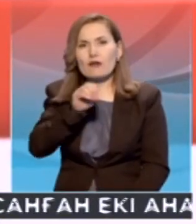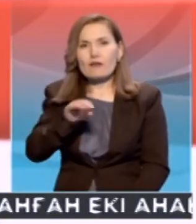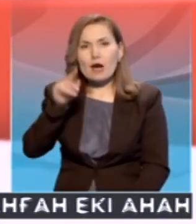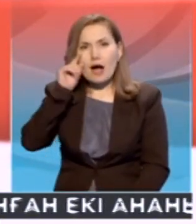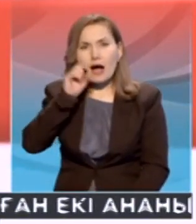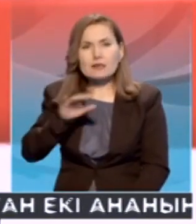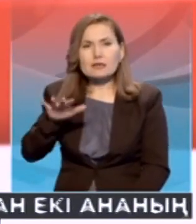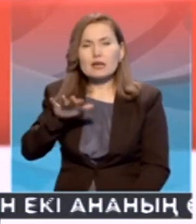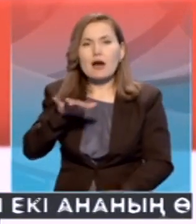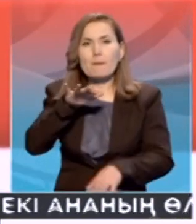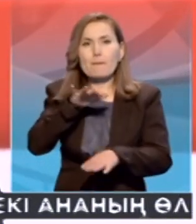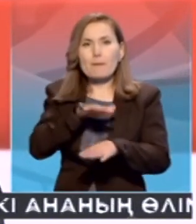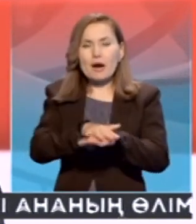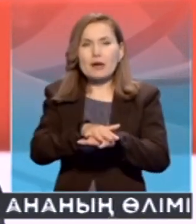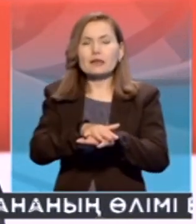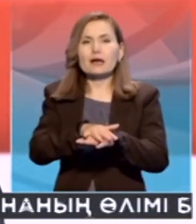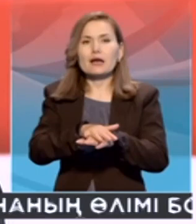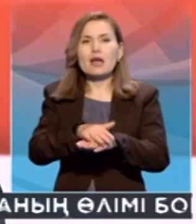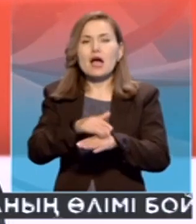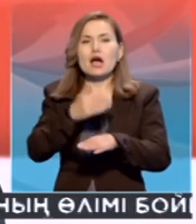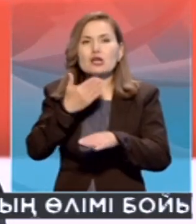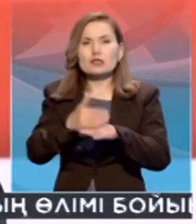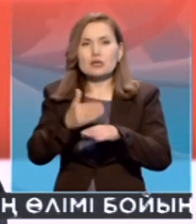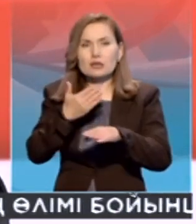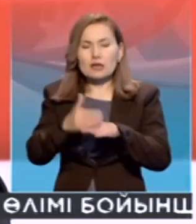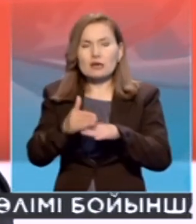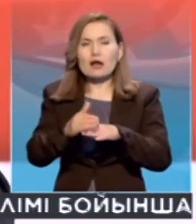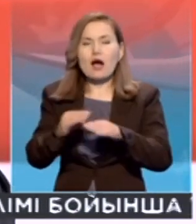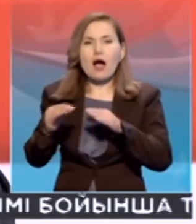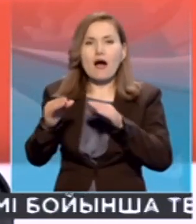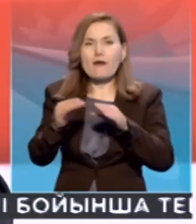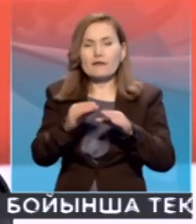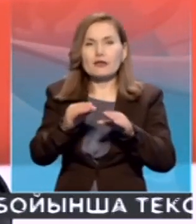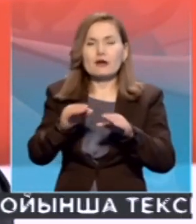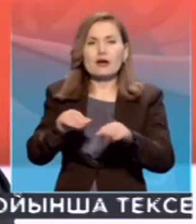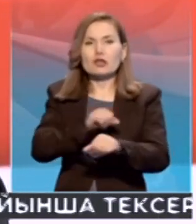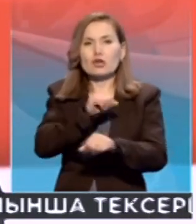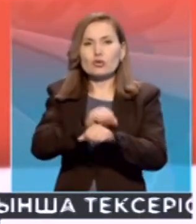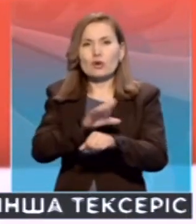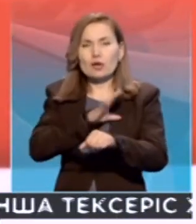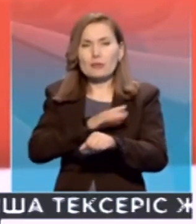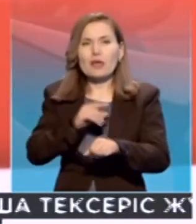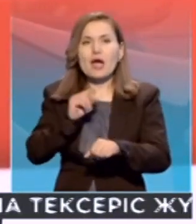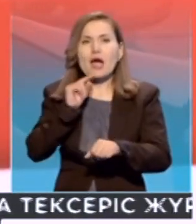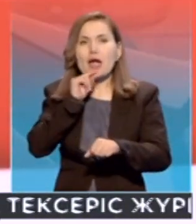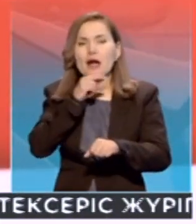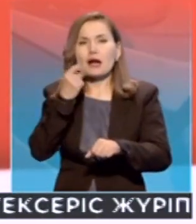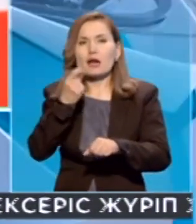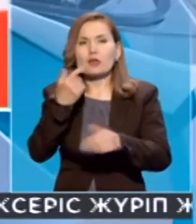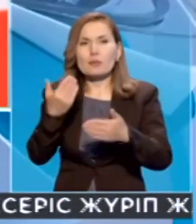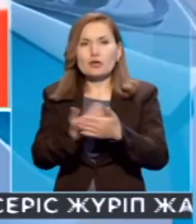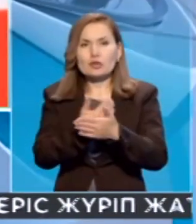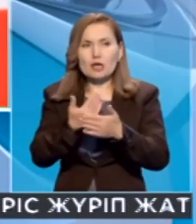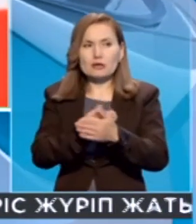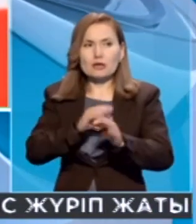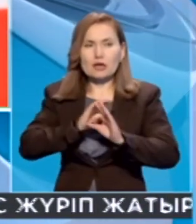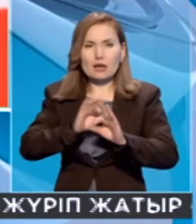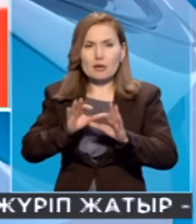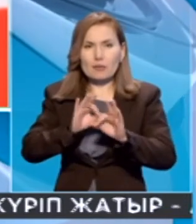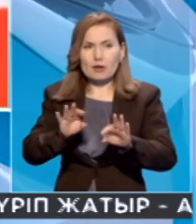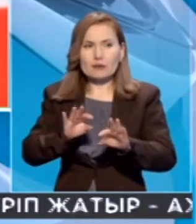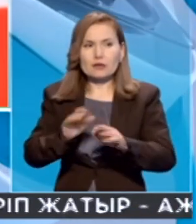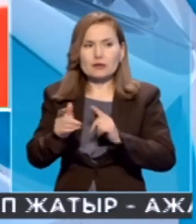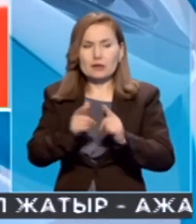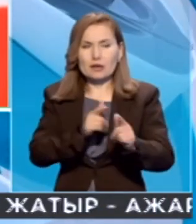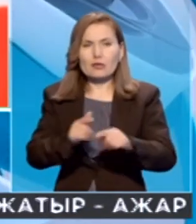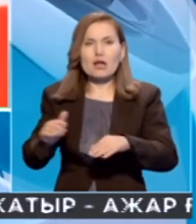банк жеңілдетілген автонесе беруді уақытша тоқтатты. Бұған не себеп? Экономика жаңалықтарында әріптесім Ақерке Бектастан білсе. Қайырлы кеш,